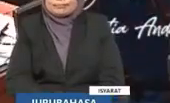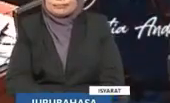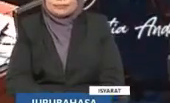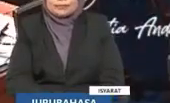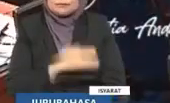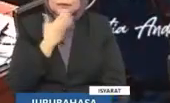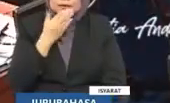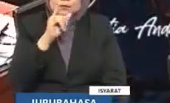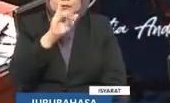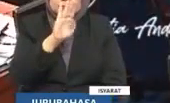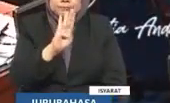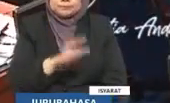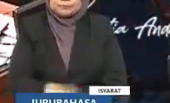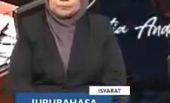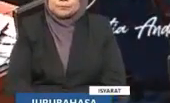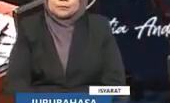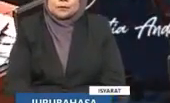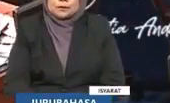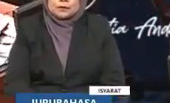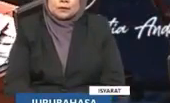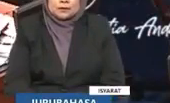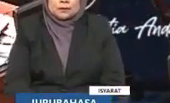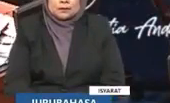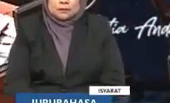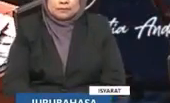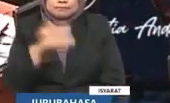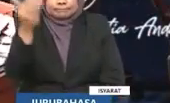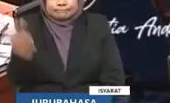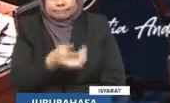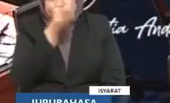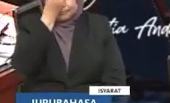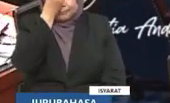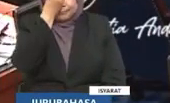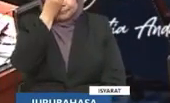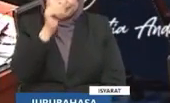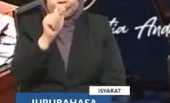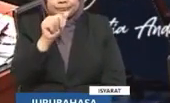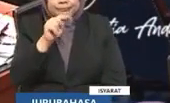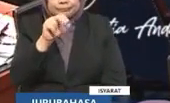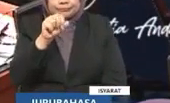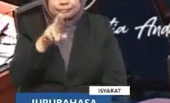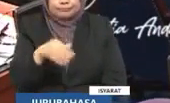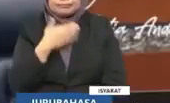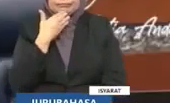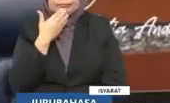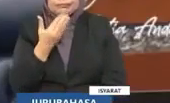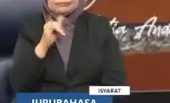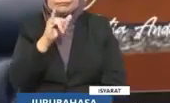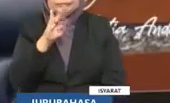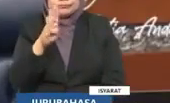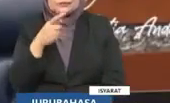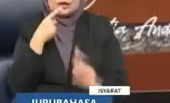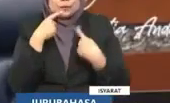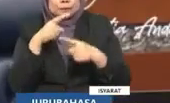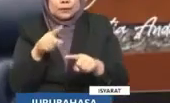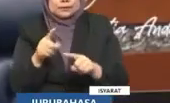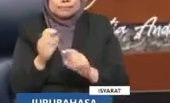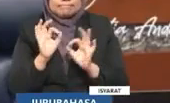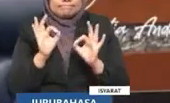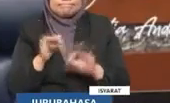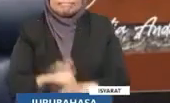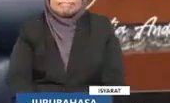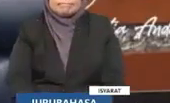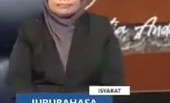teman-teman kedamaian dan kasih yaumu ternyata jawab yay